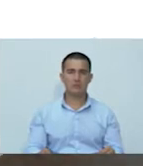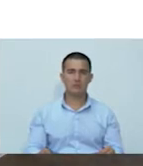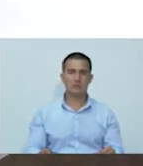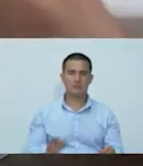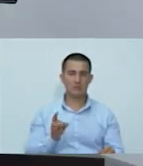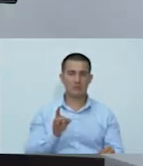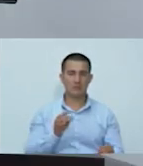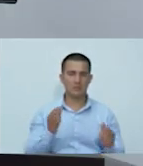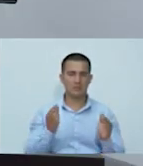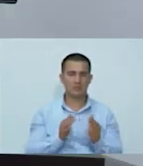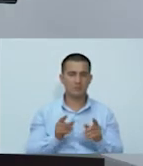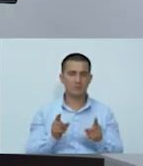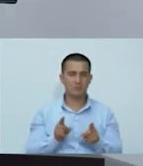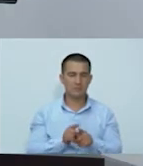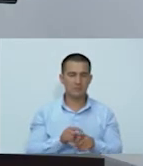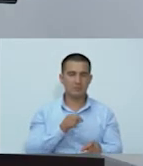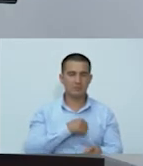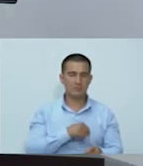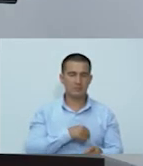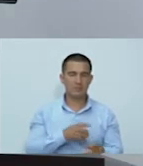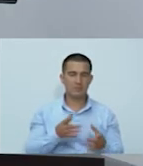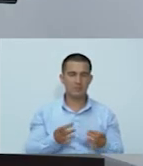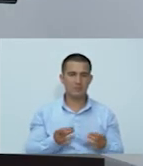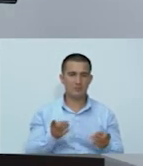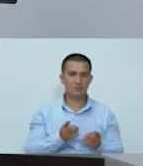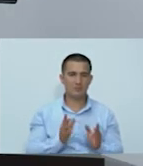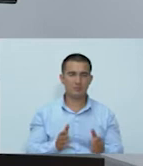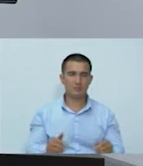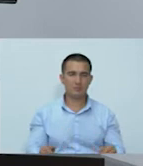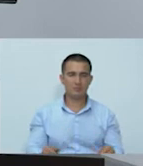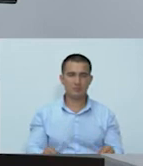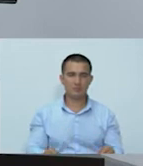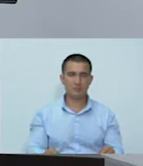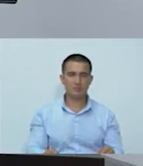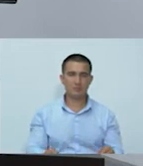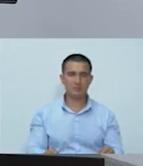Kichkinasini ham xuddi shu tarzda yopishtirib olamiz.